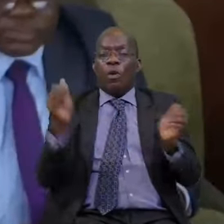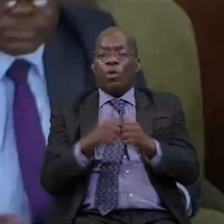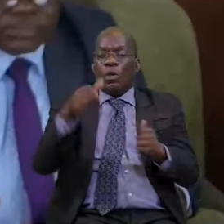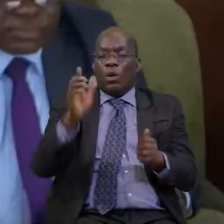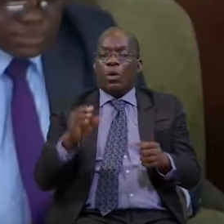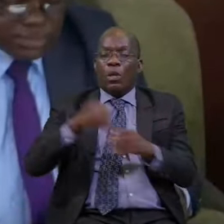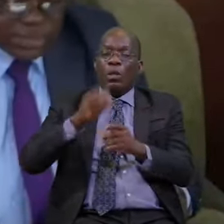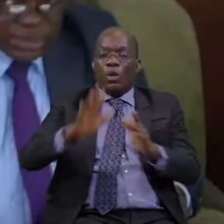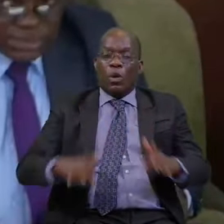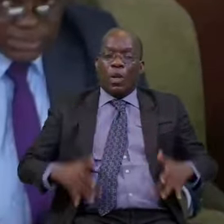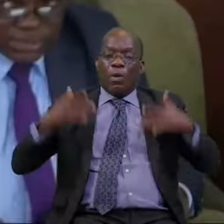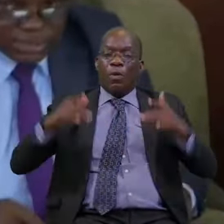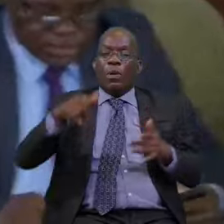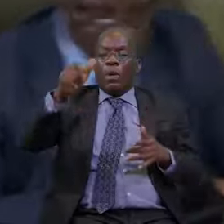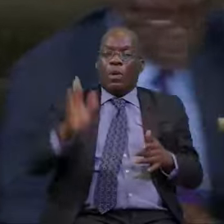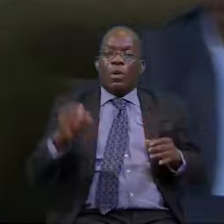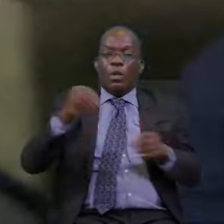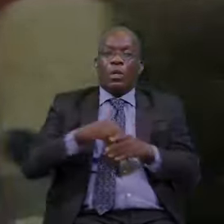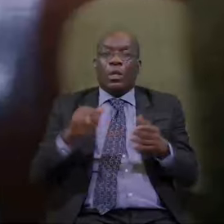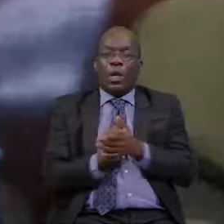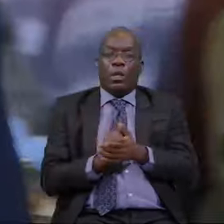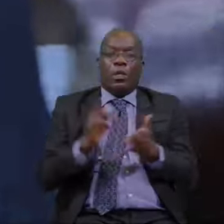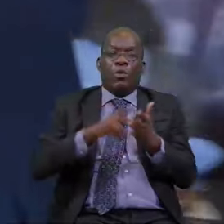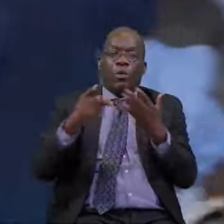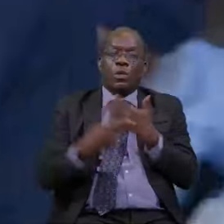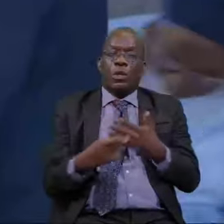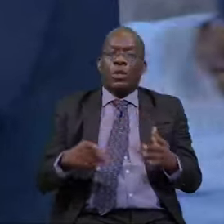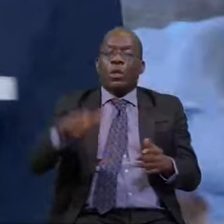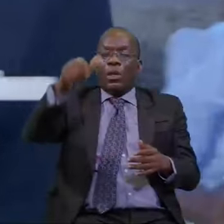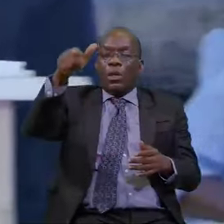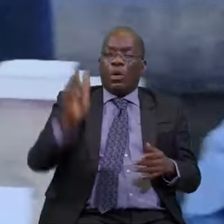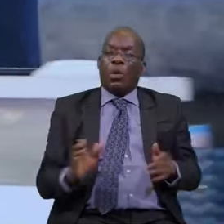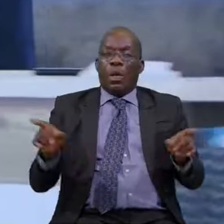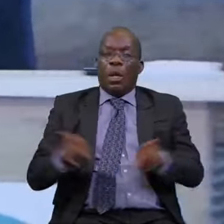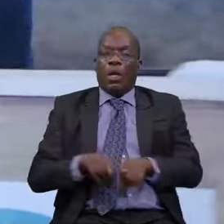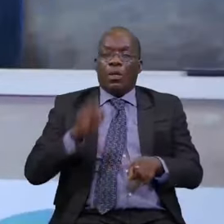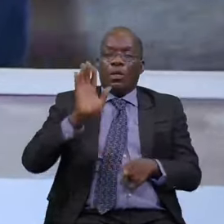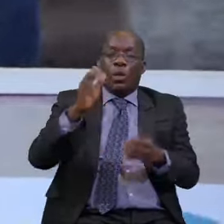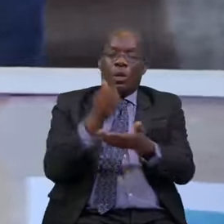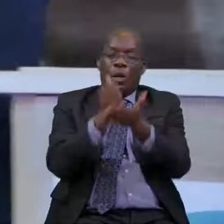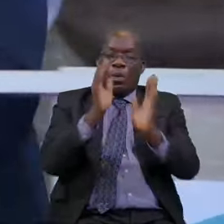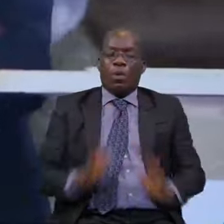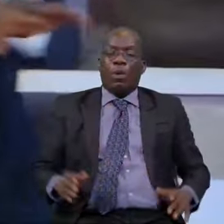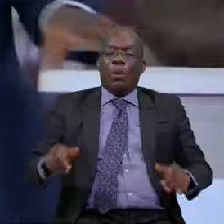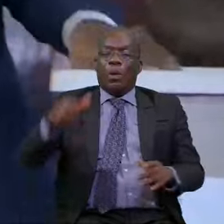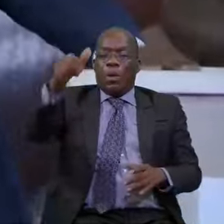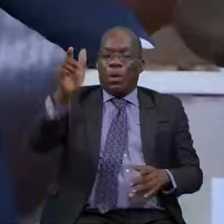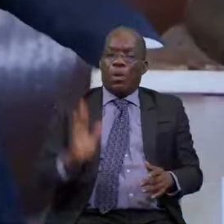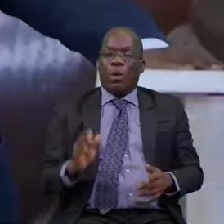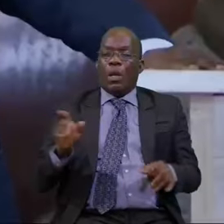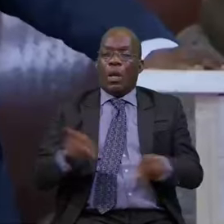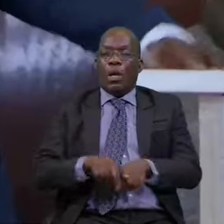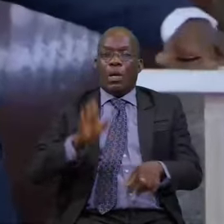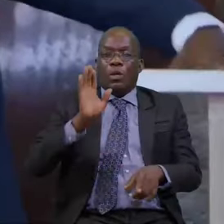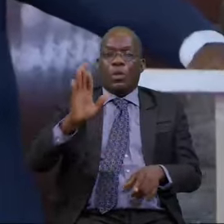Car Dieu dans votre vie, Dieu dans ce projet, Dieu étant votre aide, Dieu comme celui